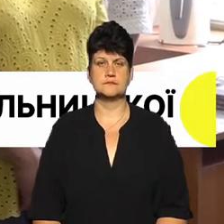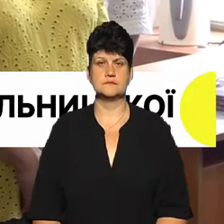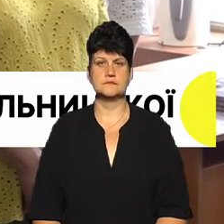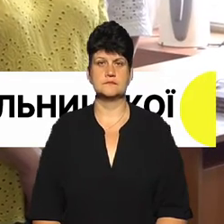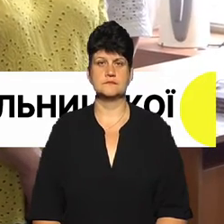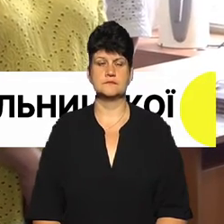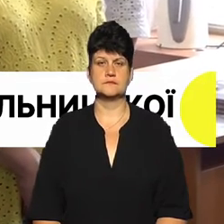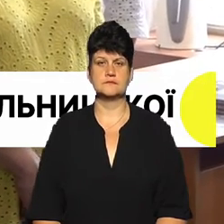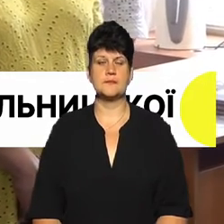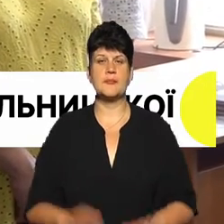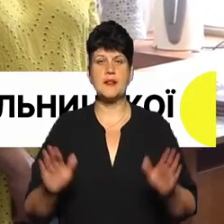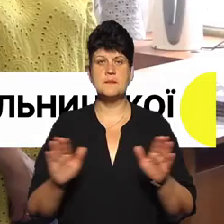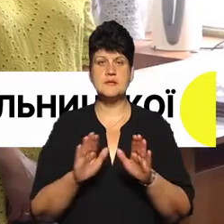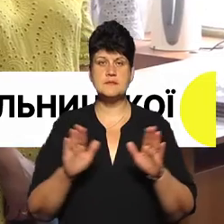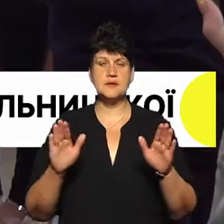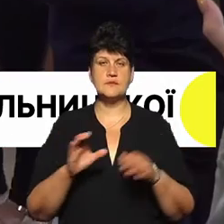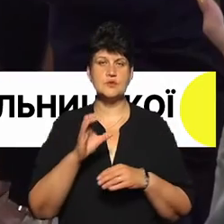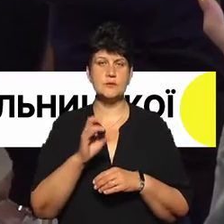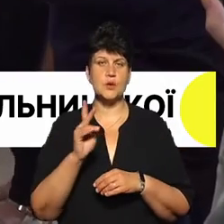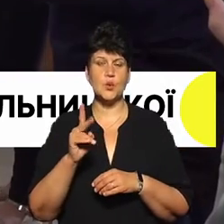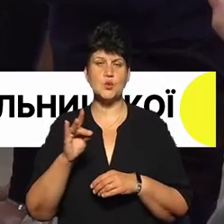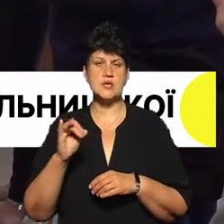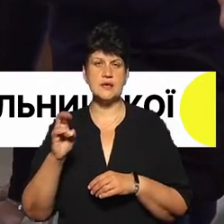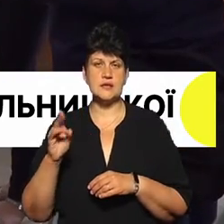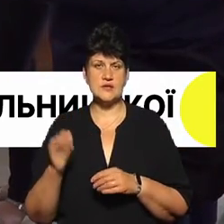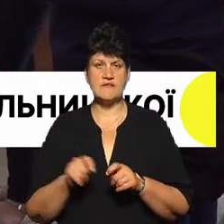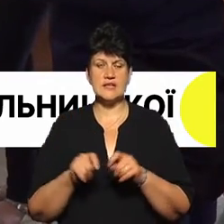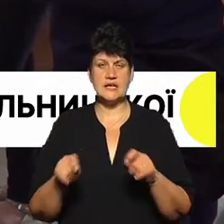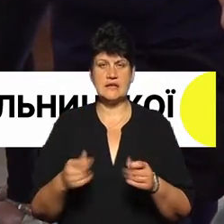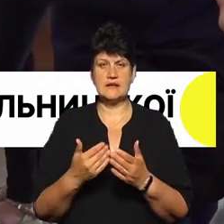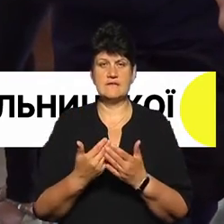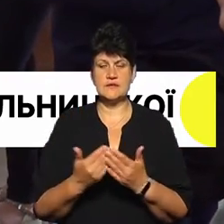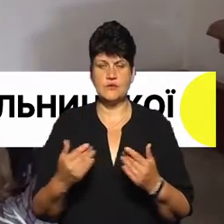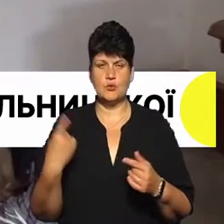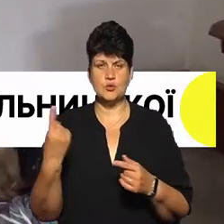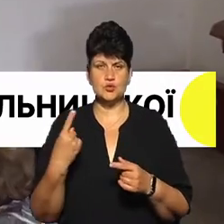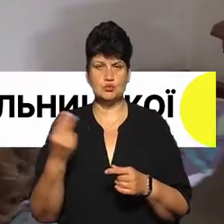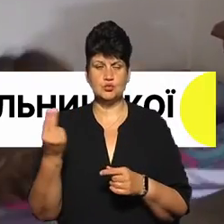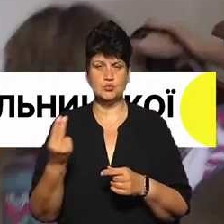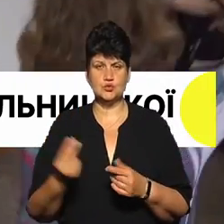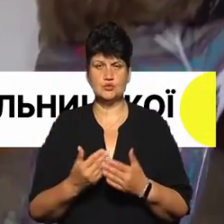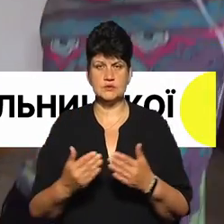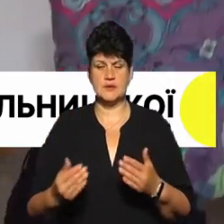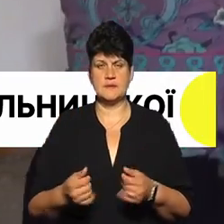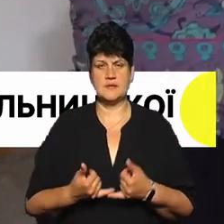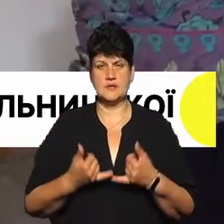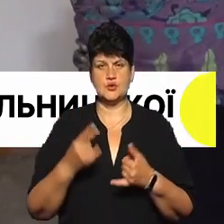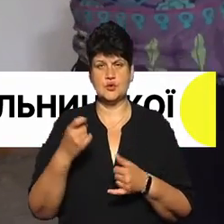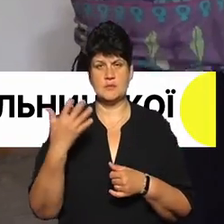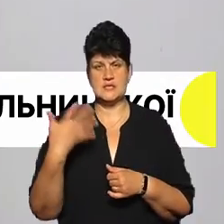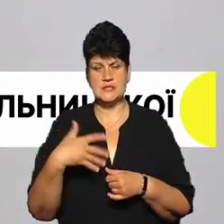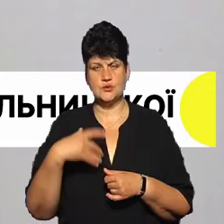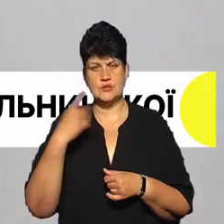Під спів Соломії Крушельницької відкрили виставку в обласному художньому музеї, присвячену 150-річчю з дня її народження. Тут